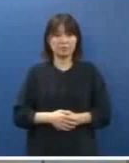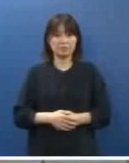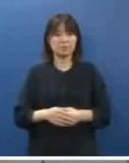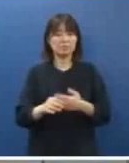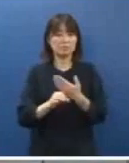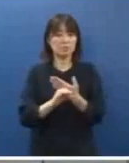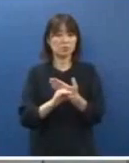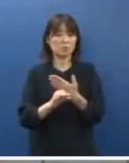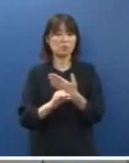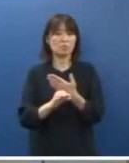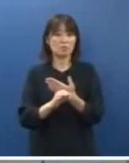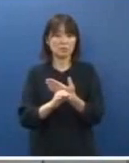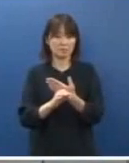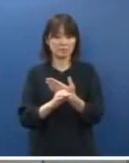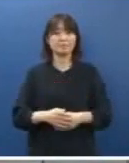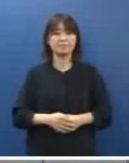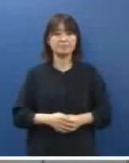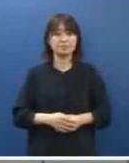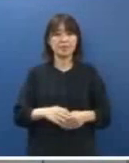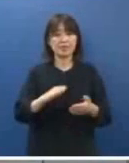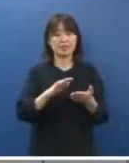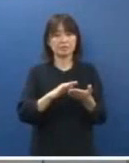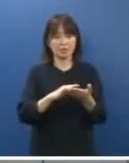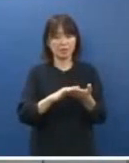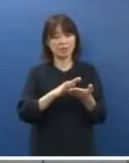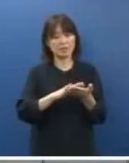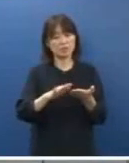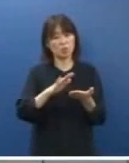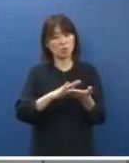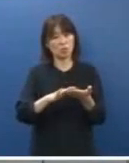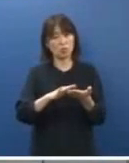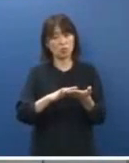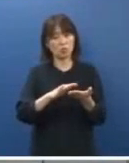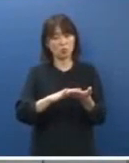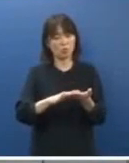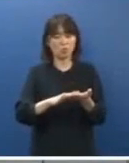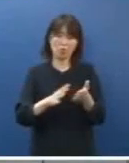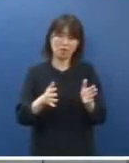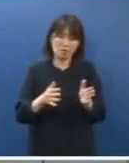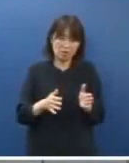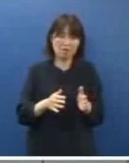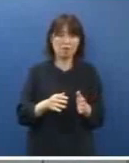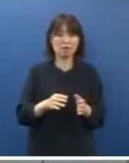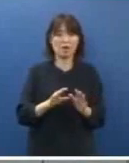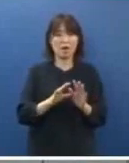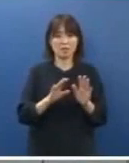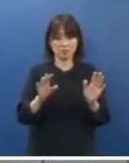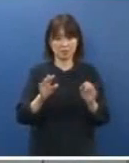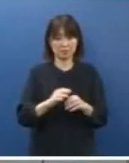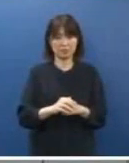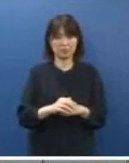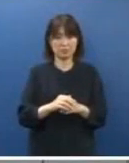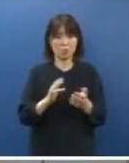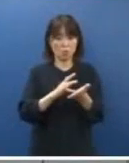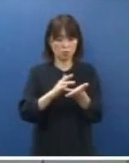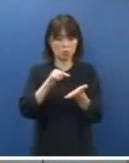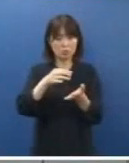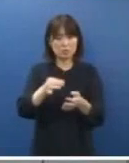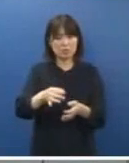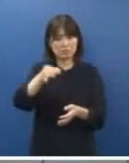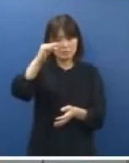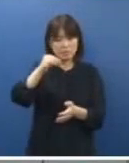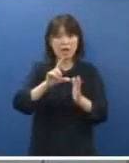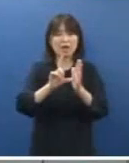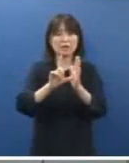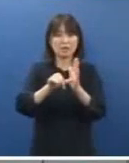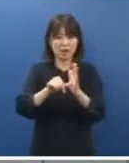ったらおそらく治療控えが起こってしまう。それから高いお薬は お医者さんも、患者さんにこれ使いなさい